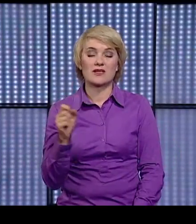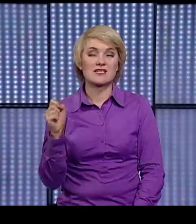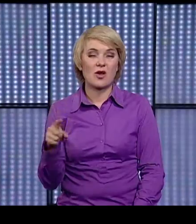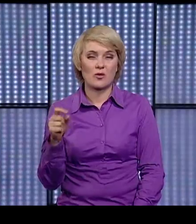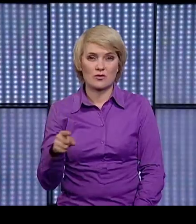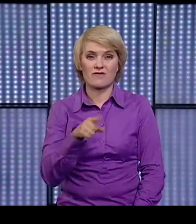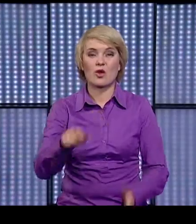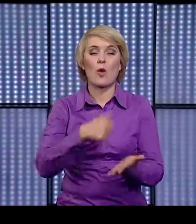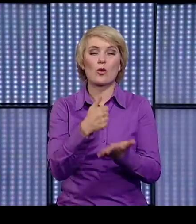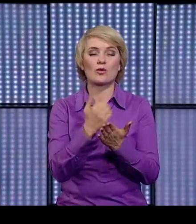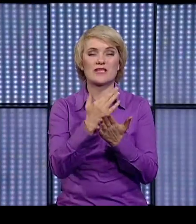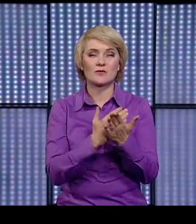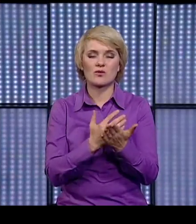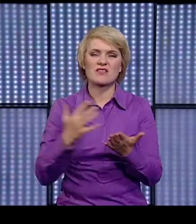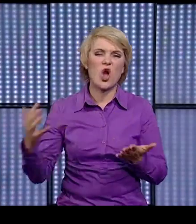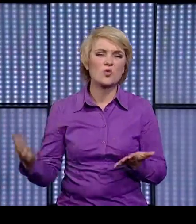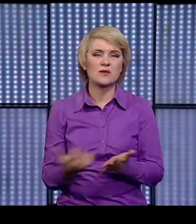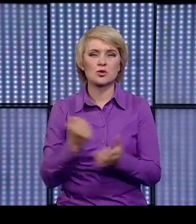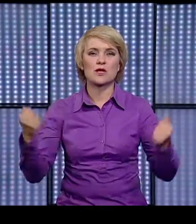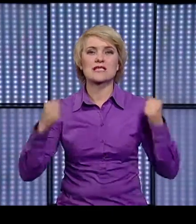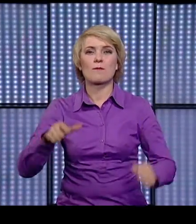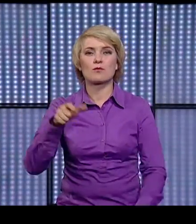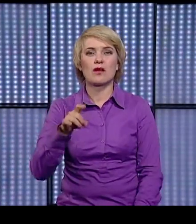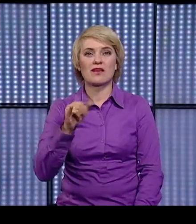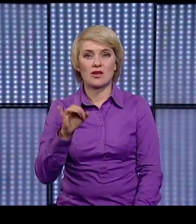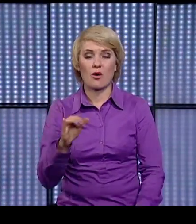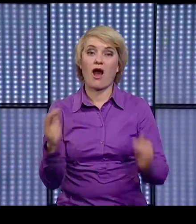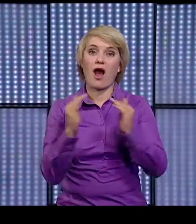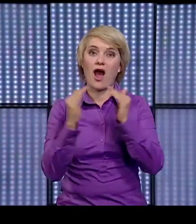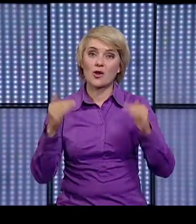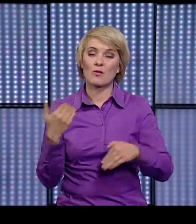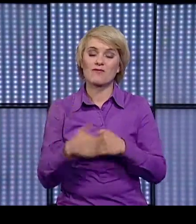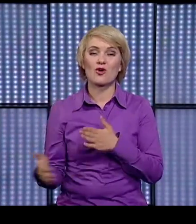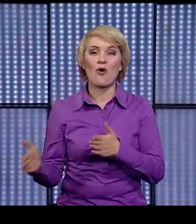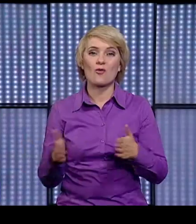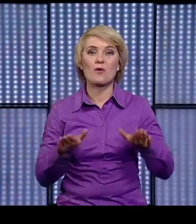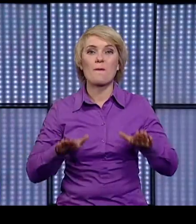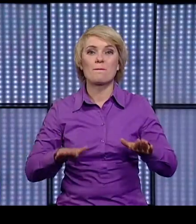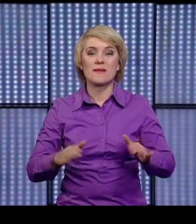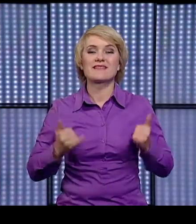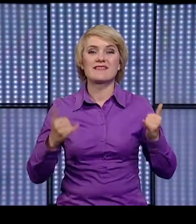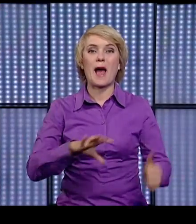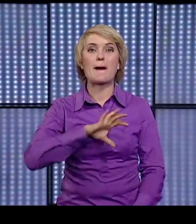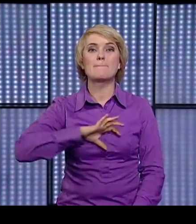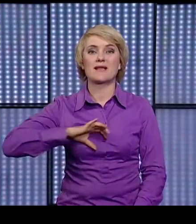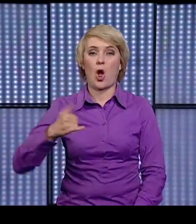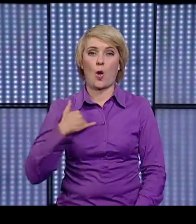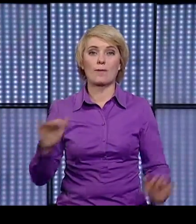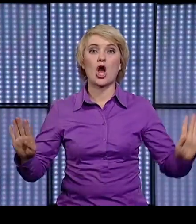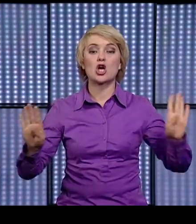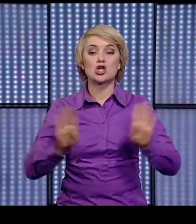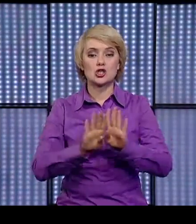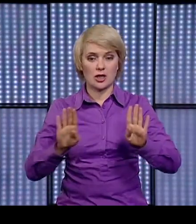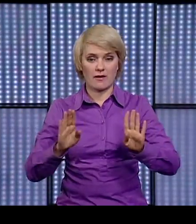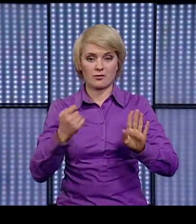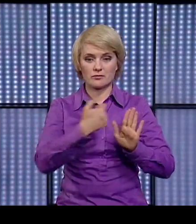Він очолює список найуспішніших спортсменів у Ріо, а вдома вже готується місце для його медалей. Шкаф у мене вдома